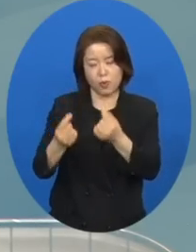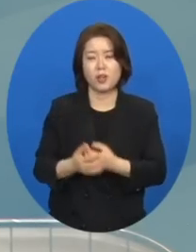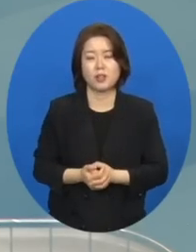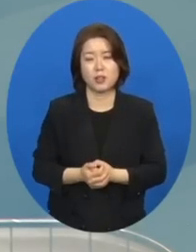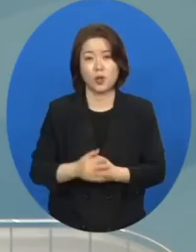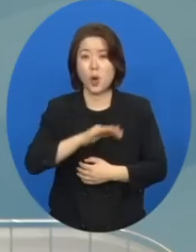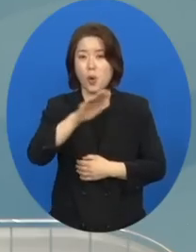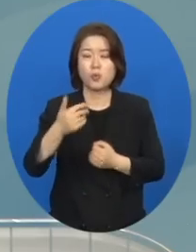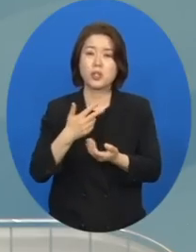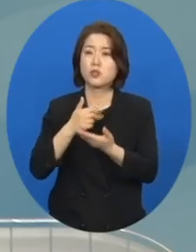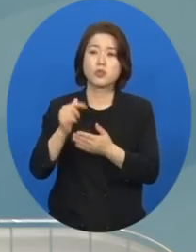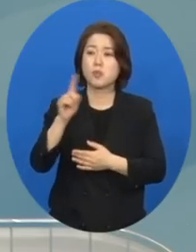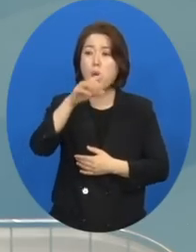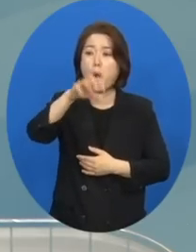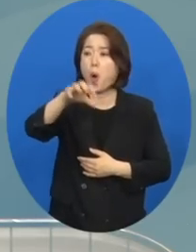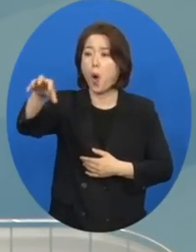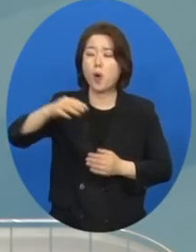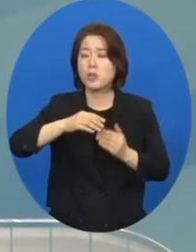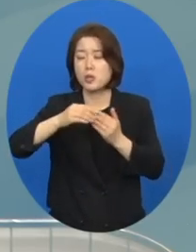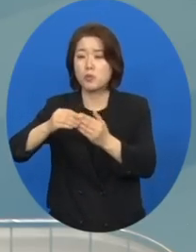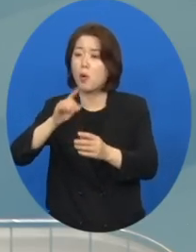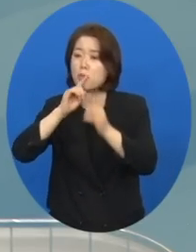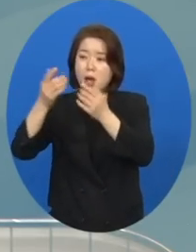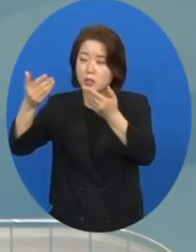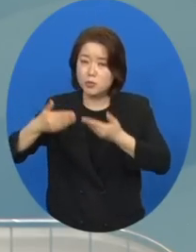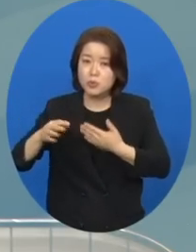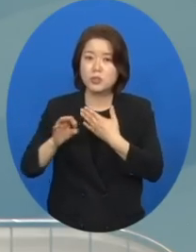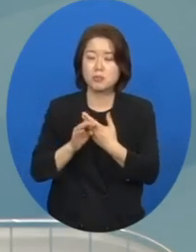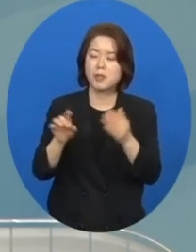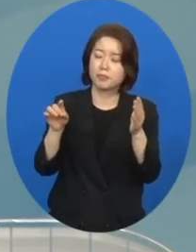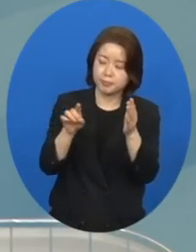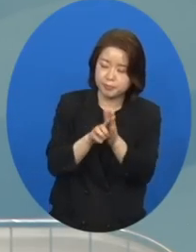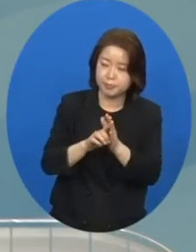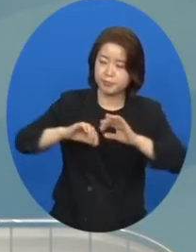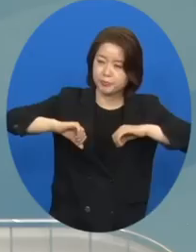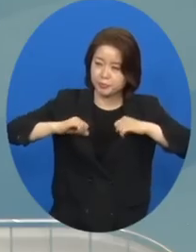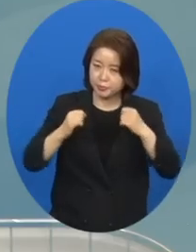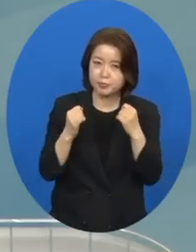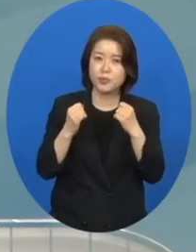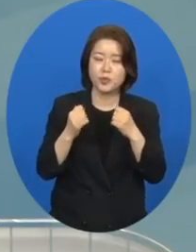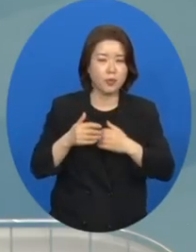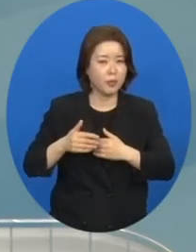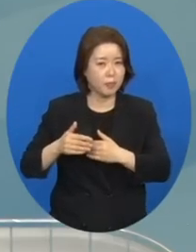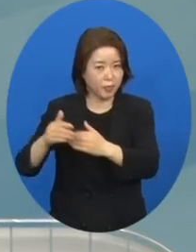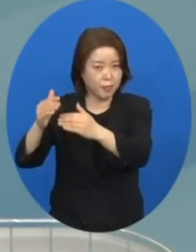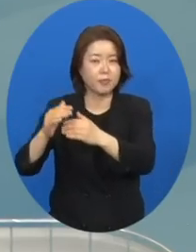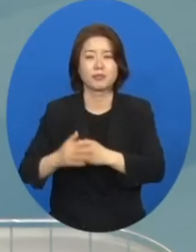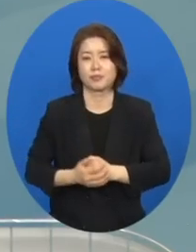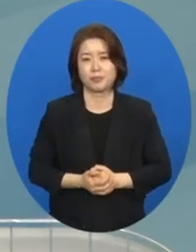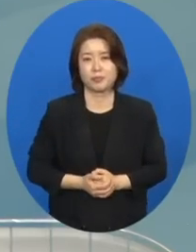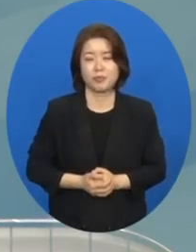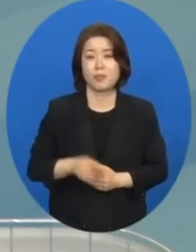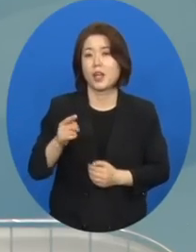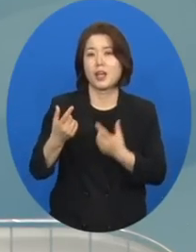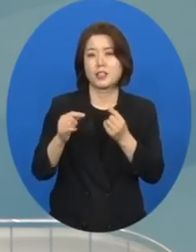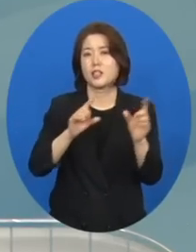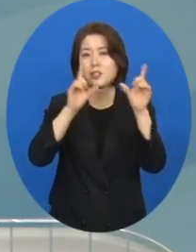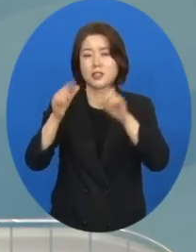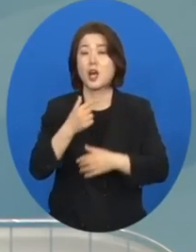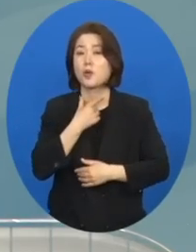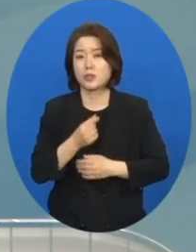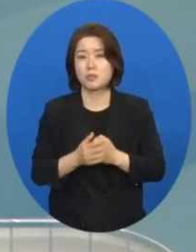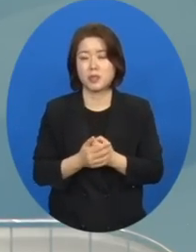주님께서 어디로 인도하시는 말씀하시던 술회하고 순정 하여 가는 것입니다 주님 그런 삶을 살겠습니다